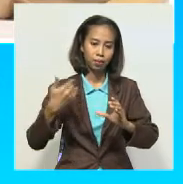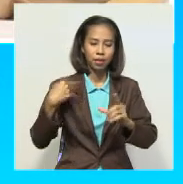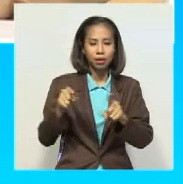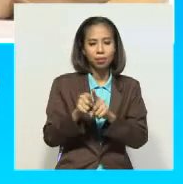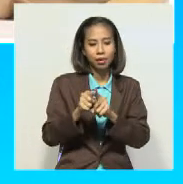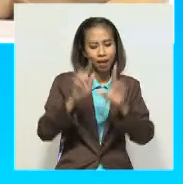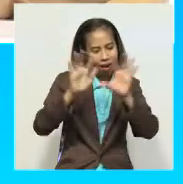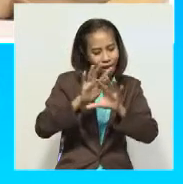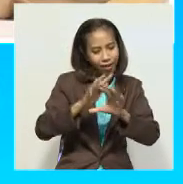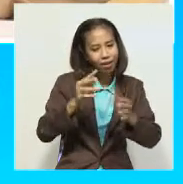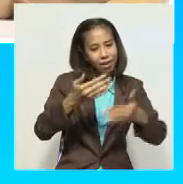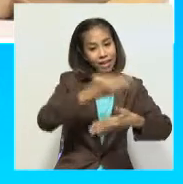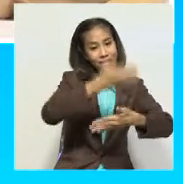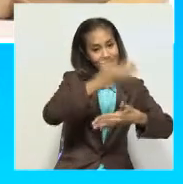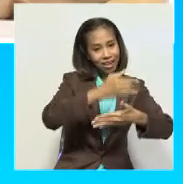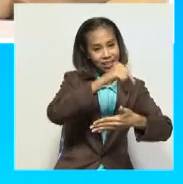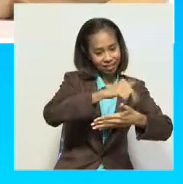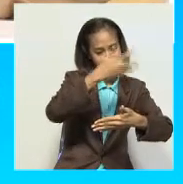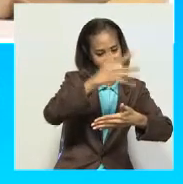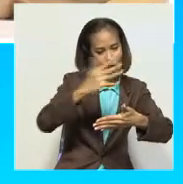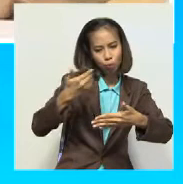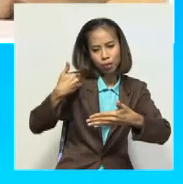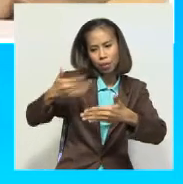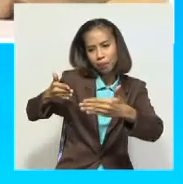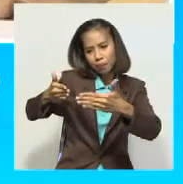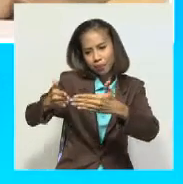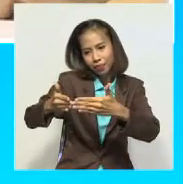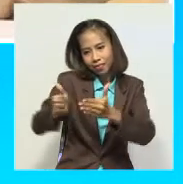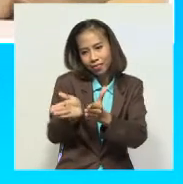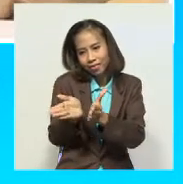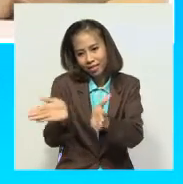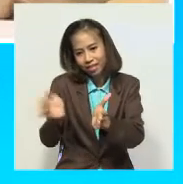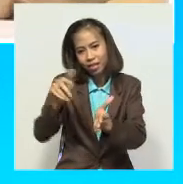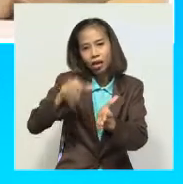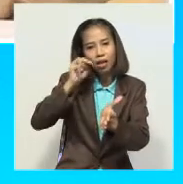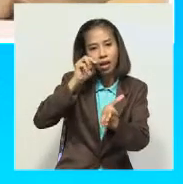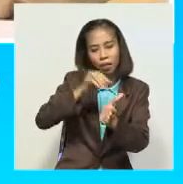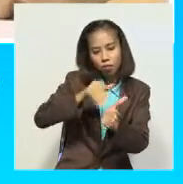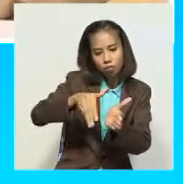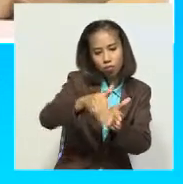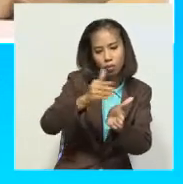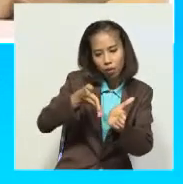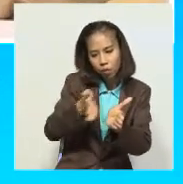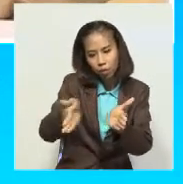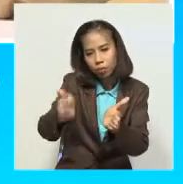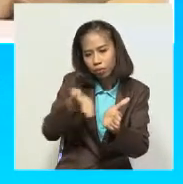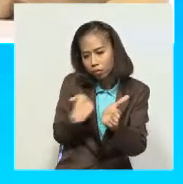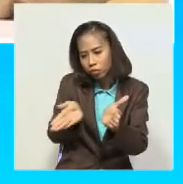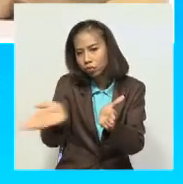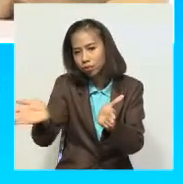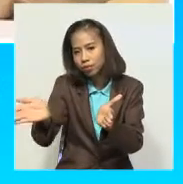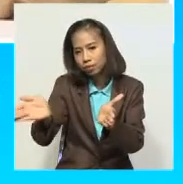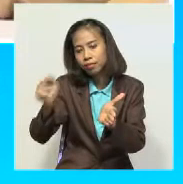แยกอยู่แถวนั้นน่ะเพราะเขื่อนเพชรจะเป็นเขื่อนทดน้ําถ้าน้ํามามากเค้าจะทดขึ้นมาให้สูงแล้วก็จะปล่อยไปตามที่ต่างๆที่เป็นคลองส่งน้ําคลองระบ